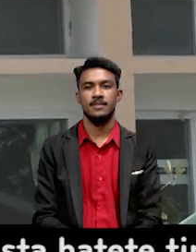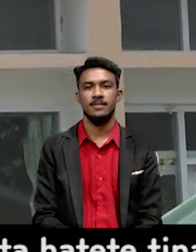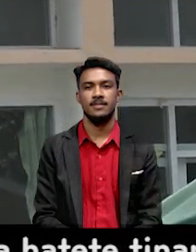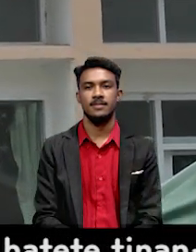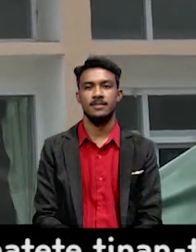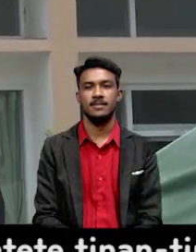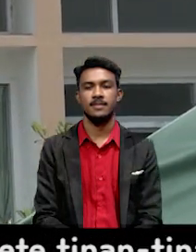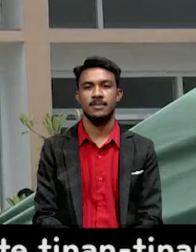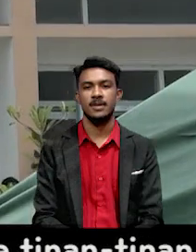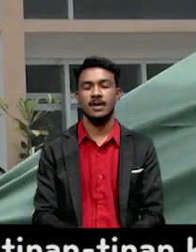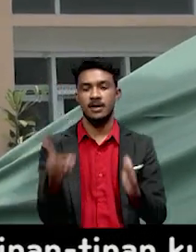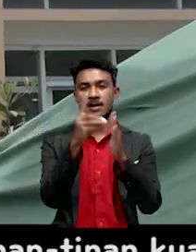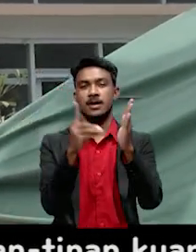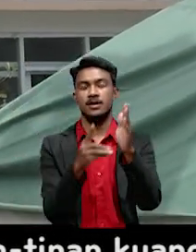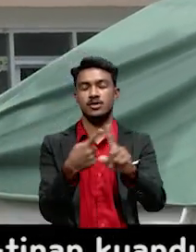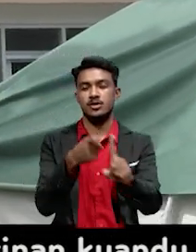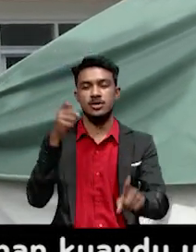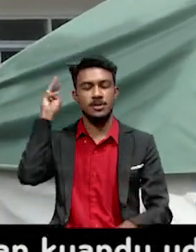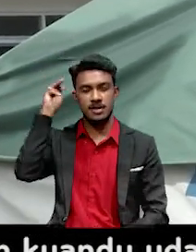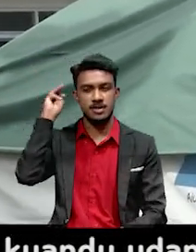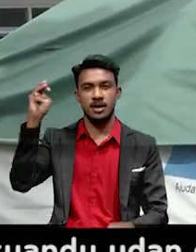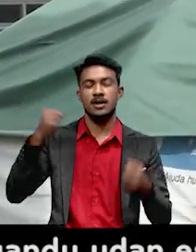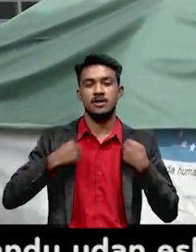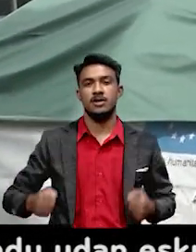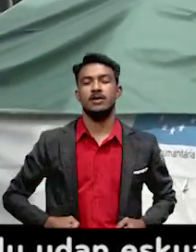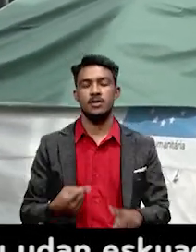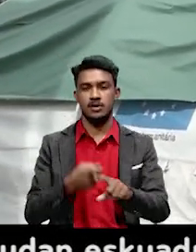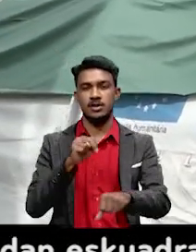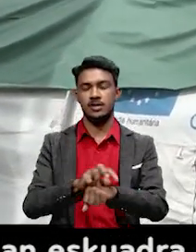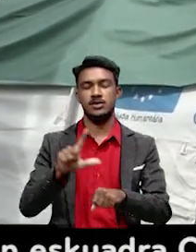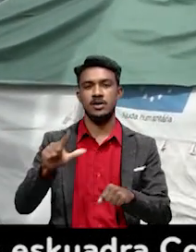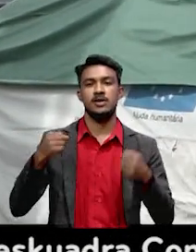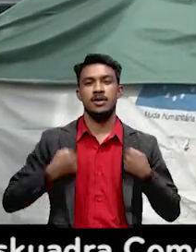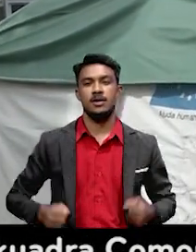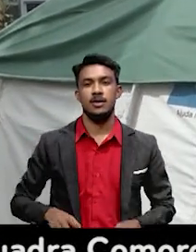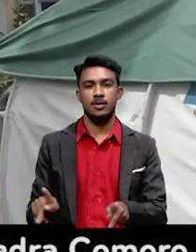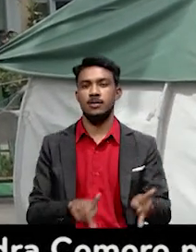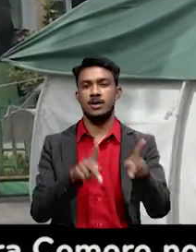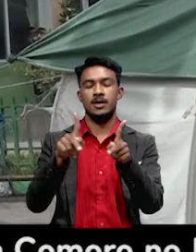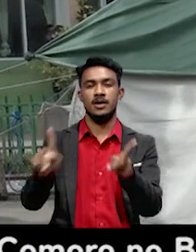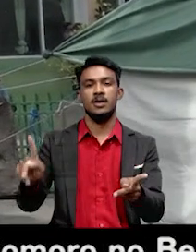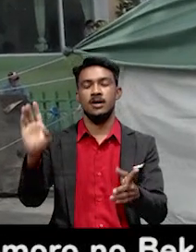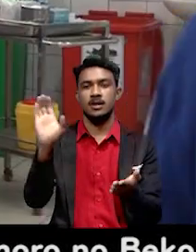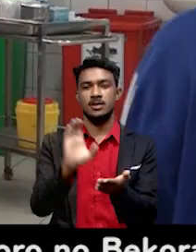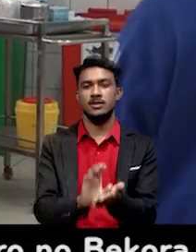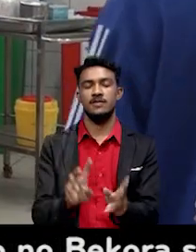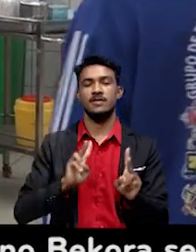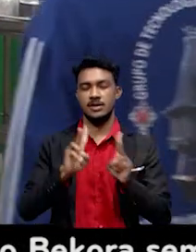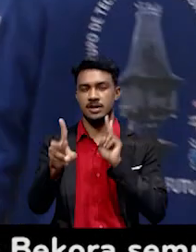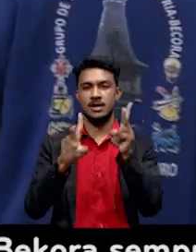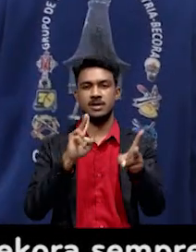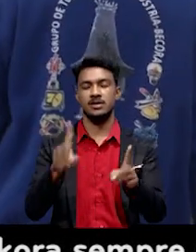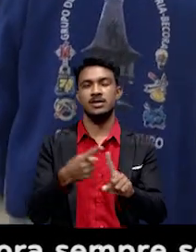Tuidrado susi Ministeriu Saude li husi Direção Nacional Saúde Pública, Departamento Vigilância